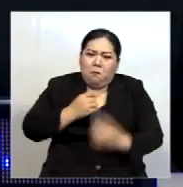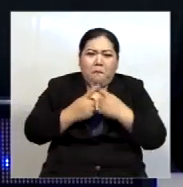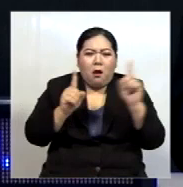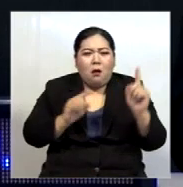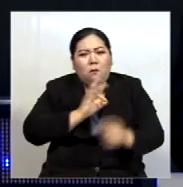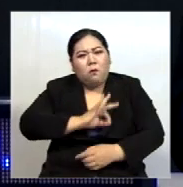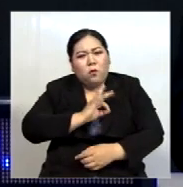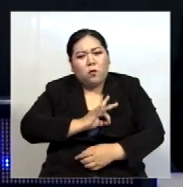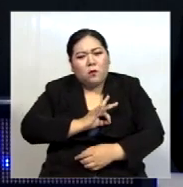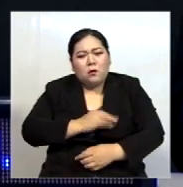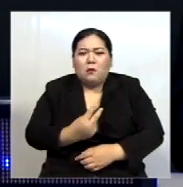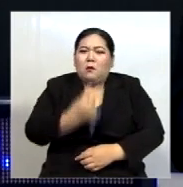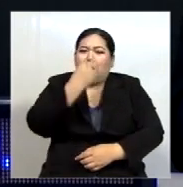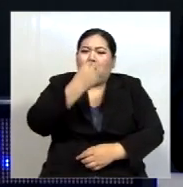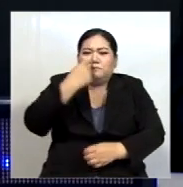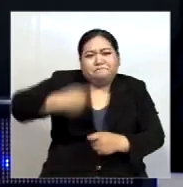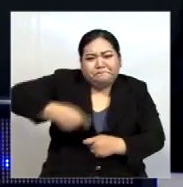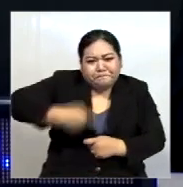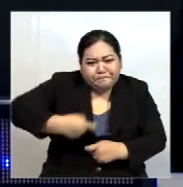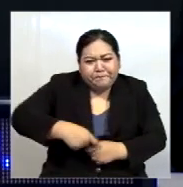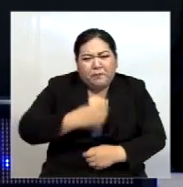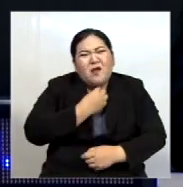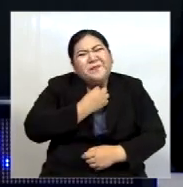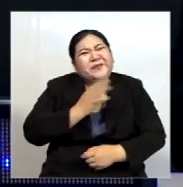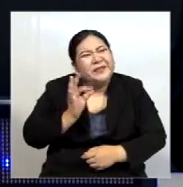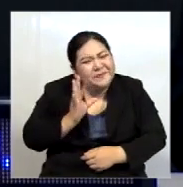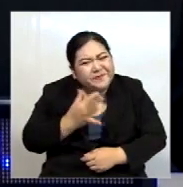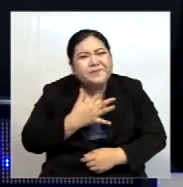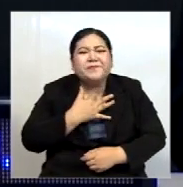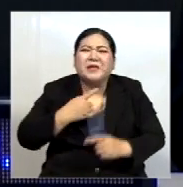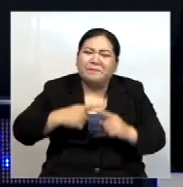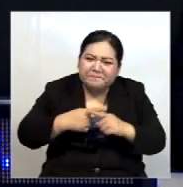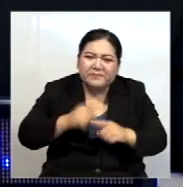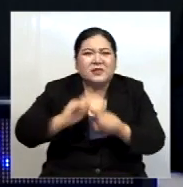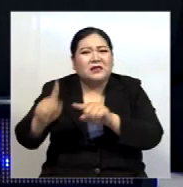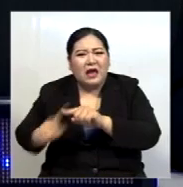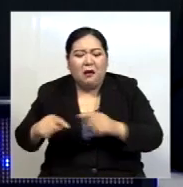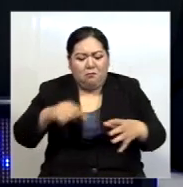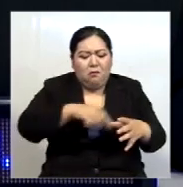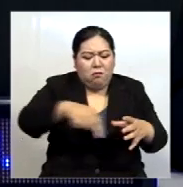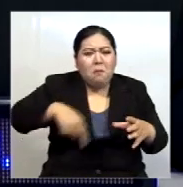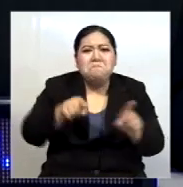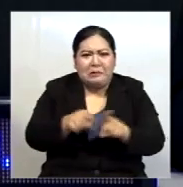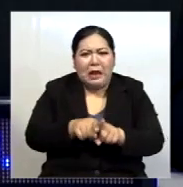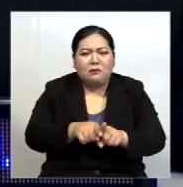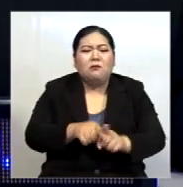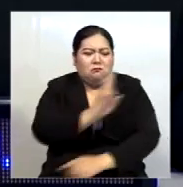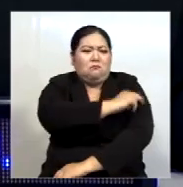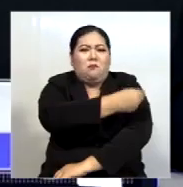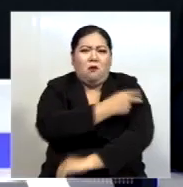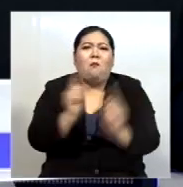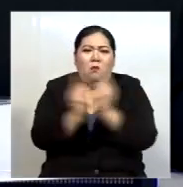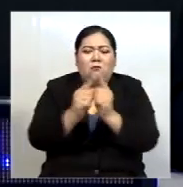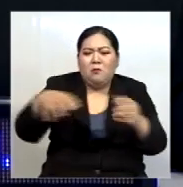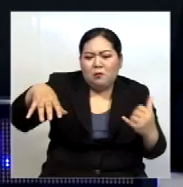ด้วยอาการเป็นโรคระบบทางเดินหายใจเป็นกลุ่มก้อนก็ดังนั้นเราก็เลยได้รับรายงานก็เข้